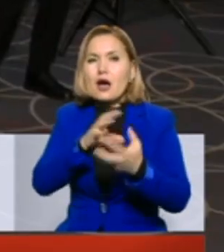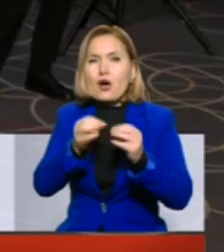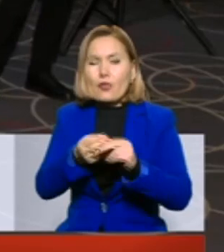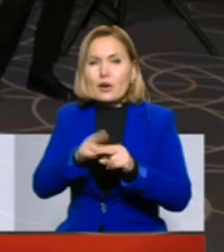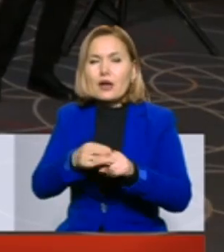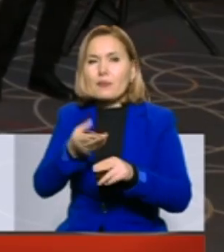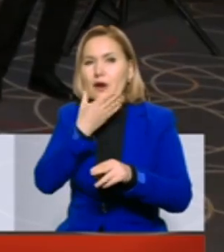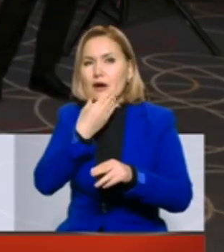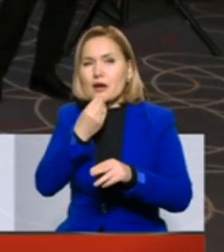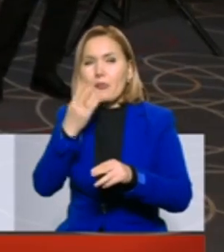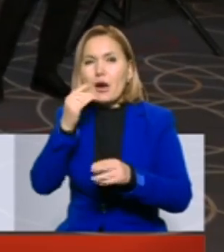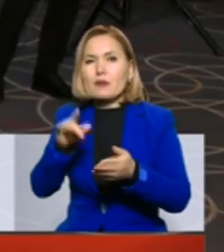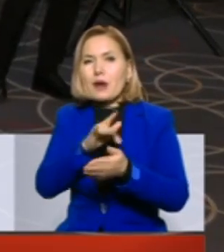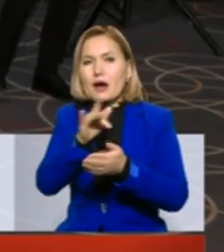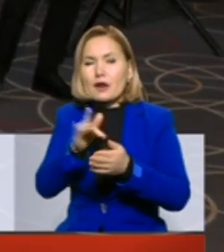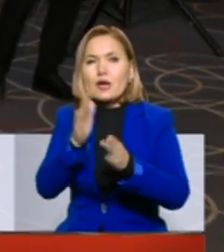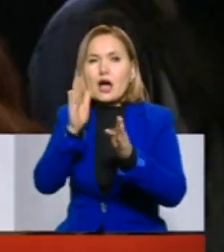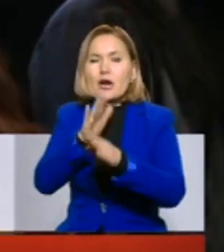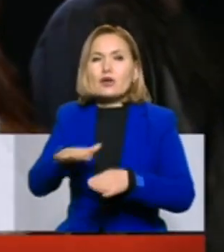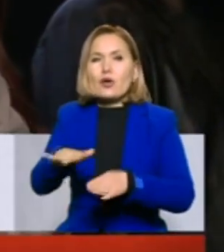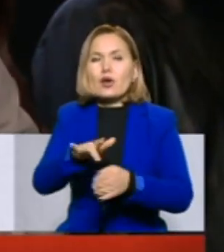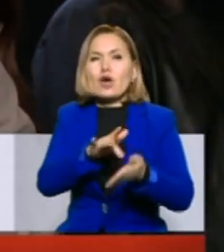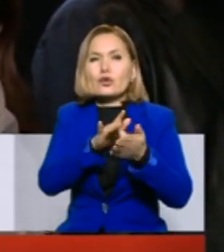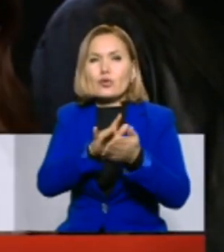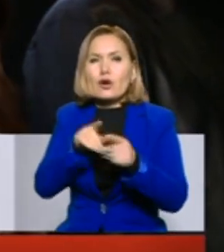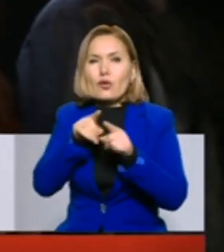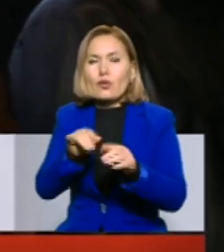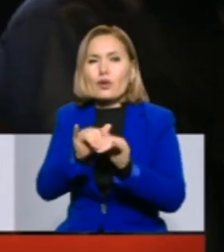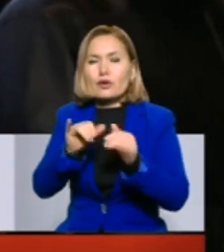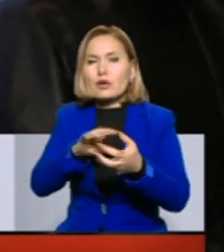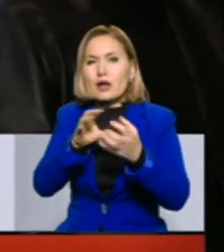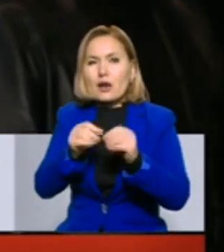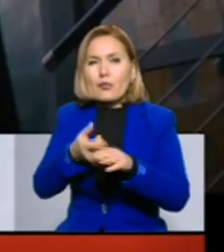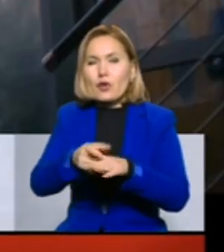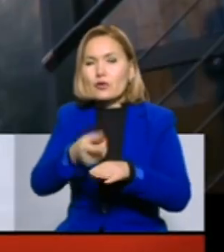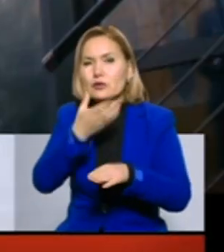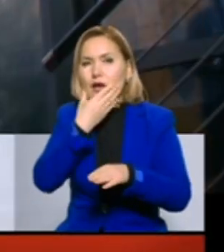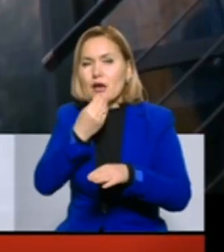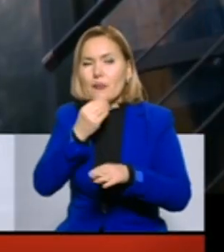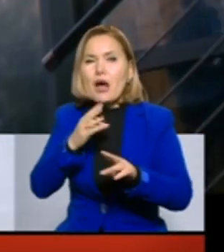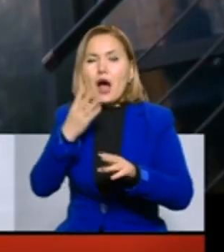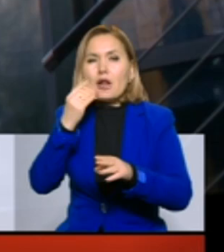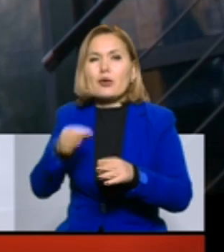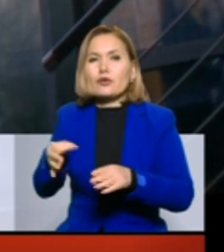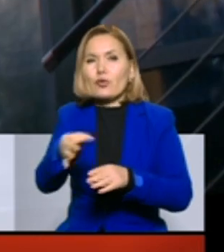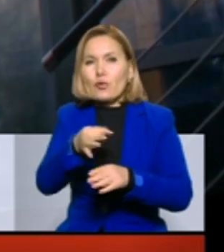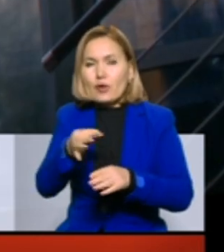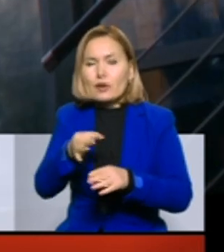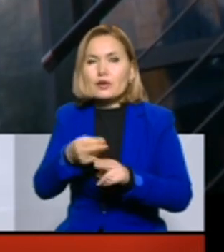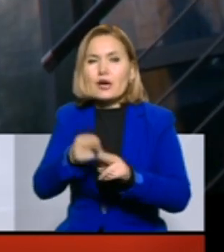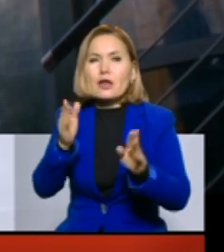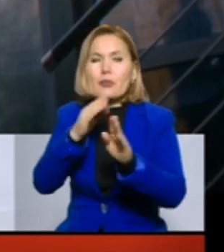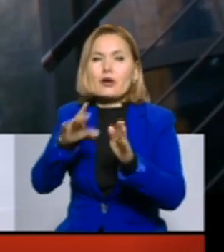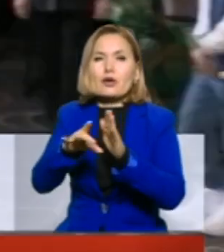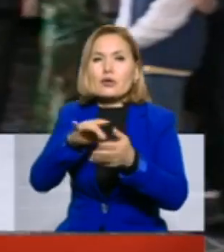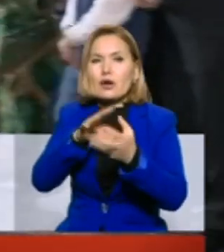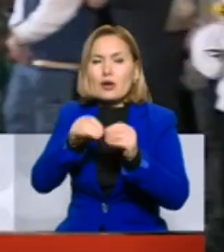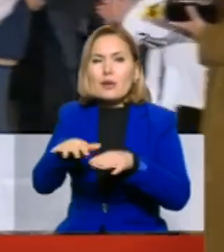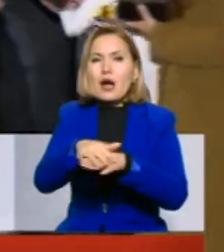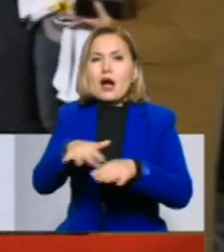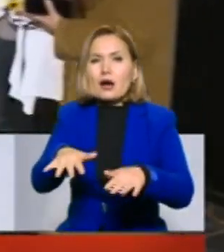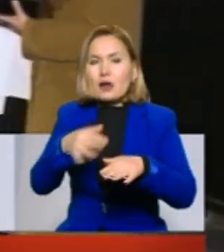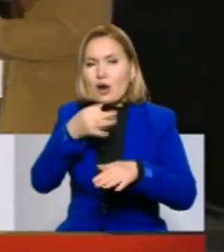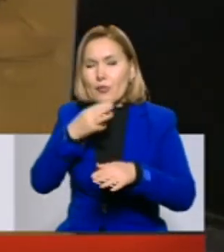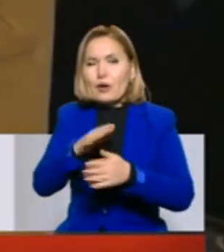арқылы әр өңірдегі туристік орындарды насихаттауды көздеген. Локация ретінде Алматы облысы таңдалған. Фильм көрермен көңілінен шықса,